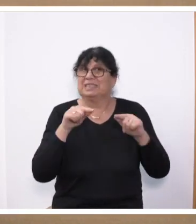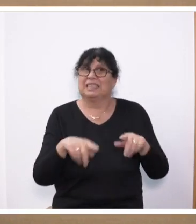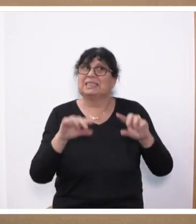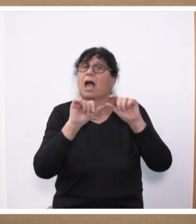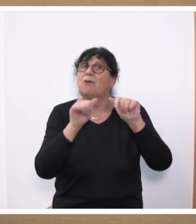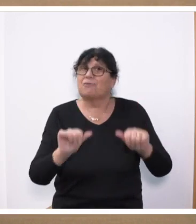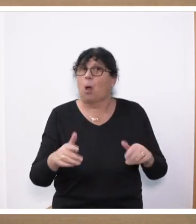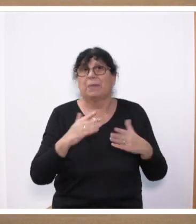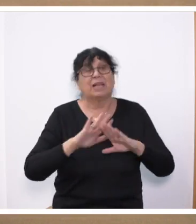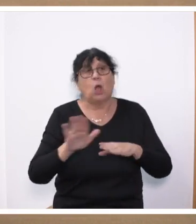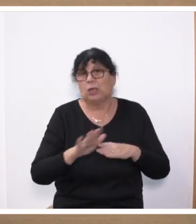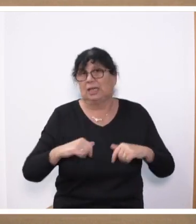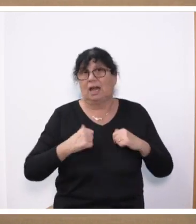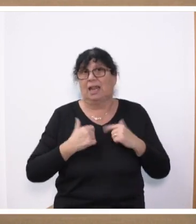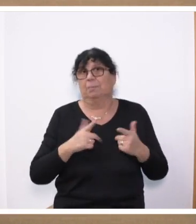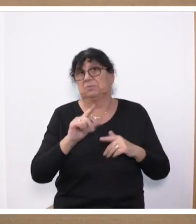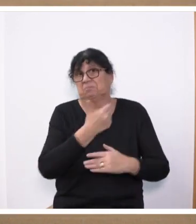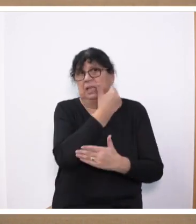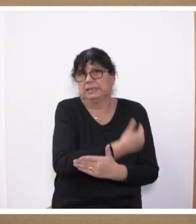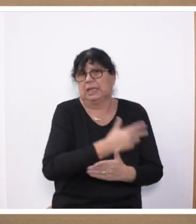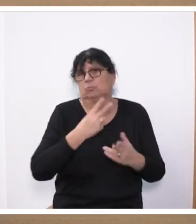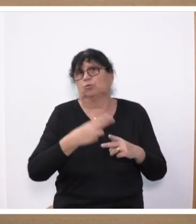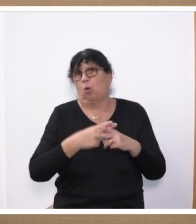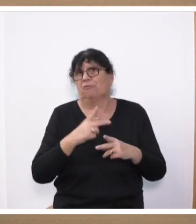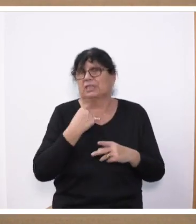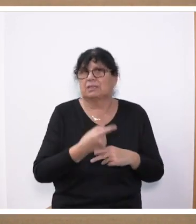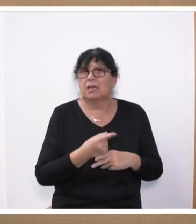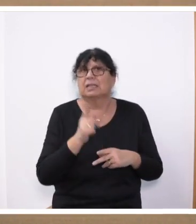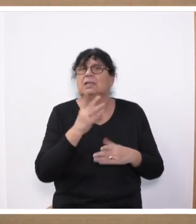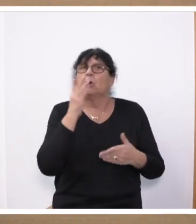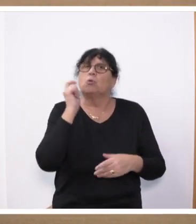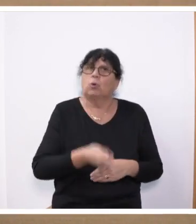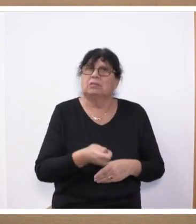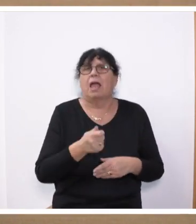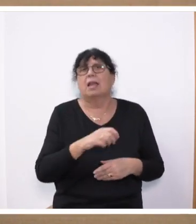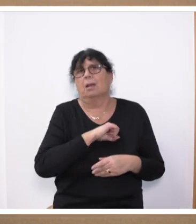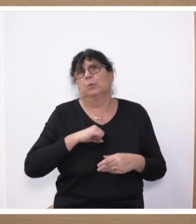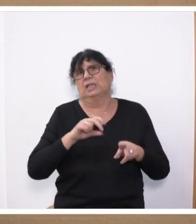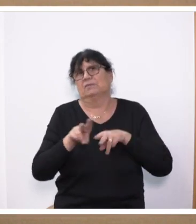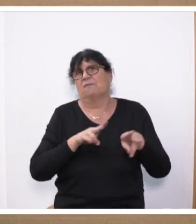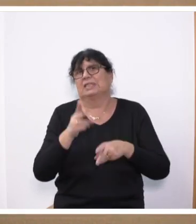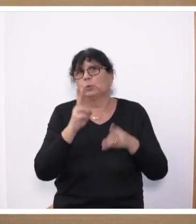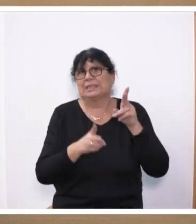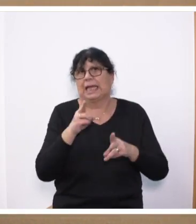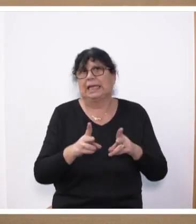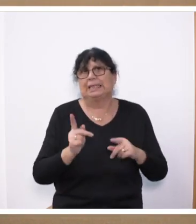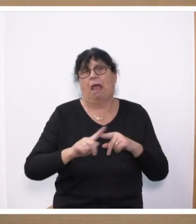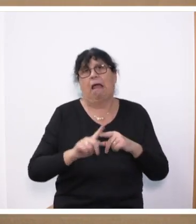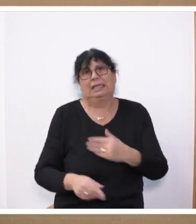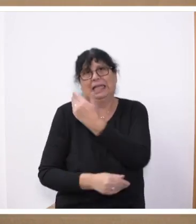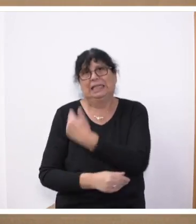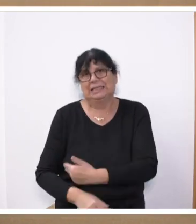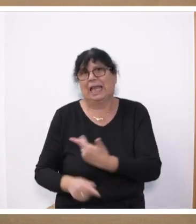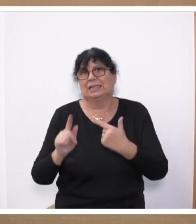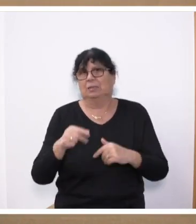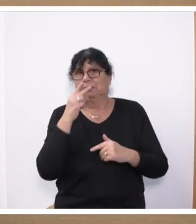erlebt. Auf der einen Seite haben wir, das ist jetzt auch schon mehrmals angeklungen, das Urteil des Bundesverfassungsgerichtes und auf der anderen Seite läuft uns mit